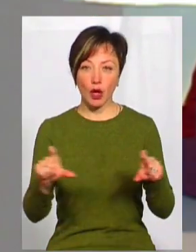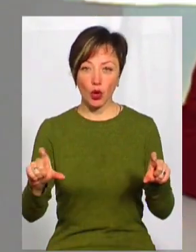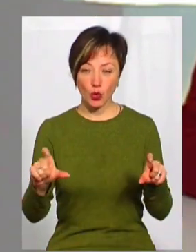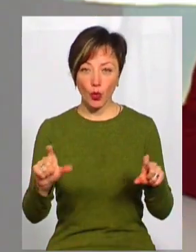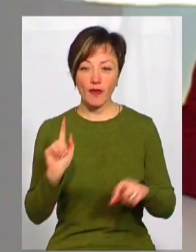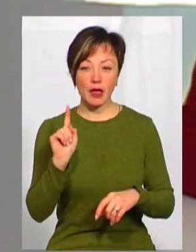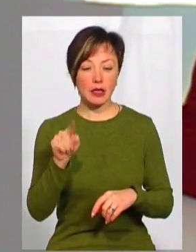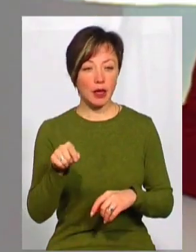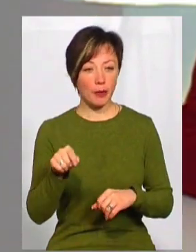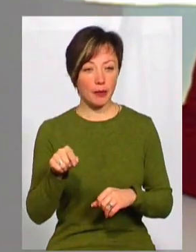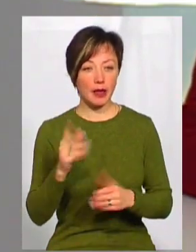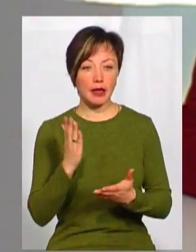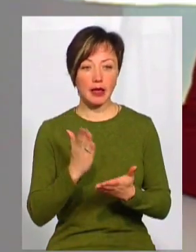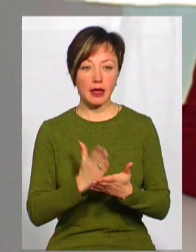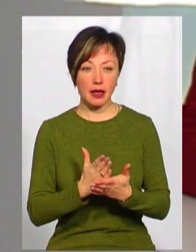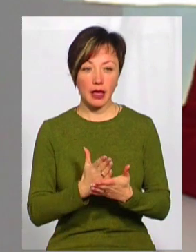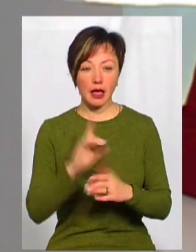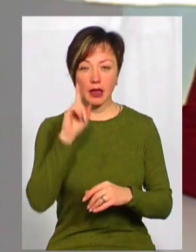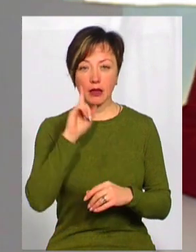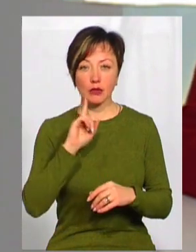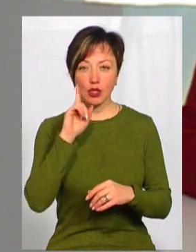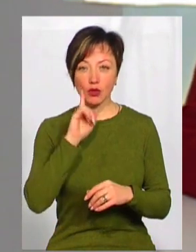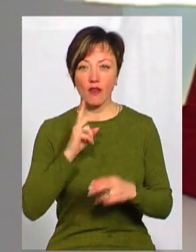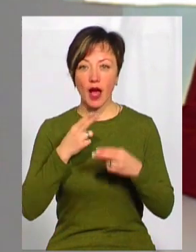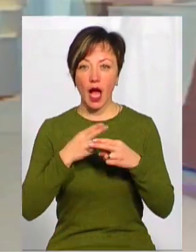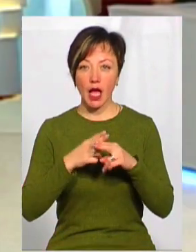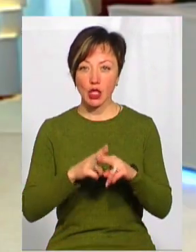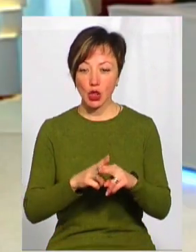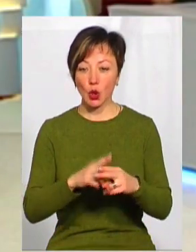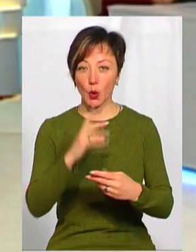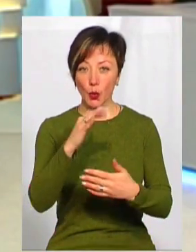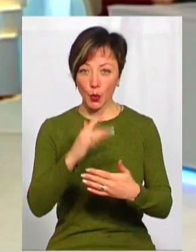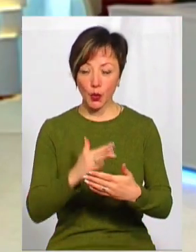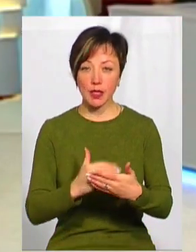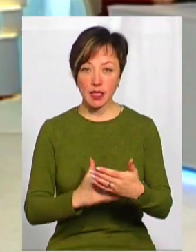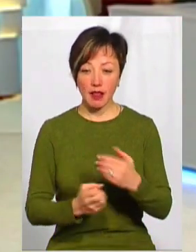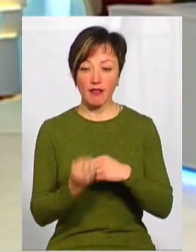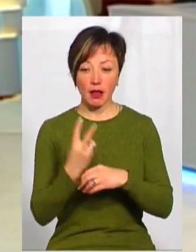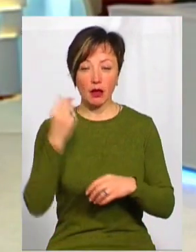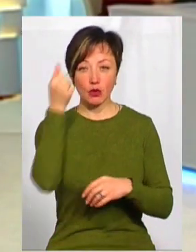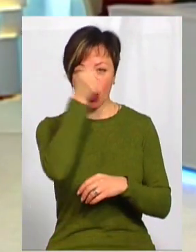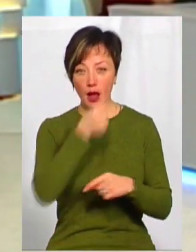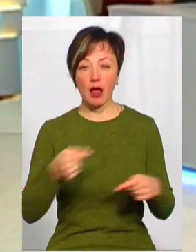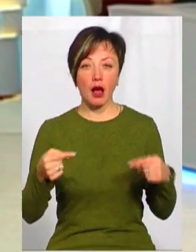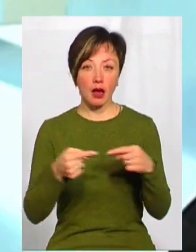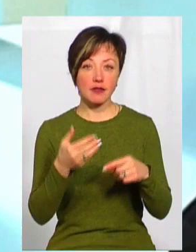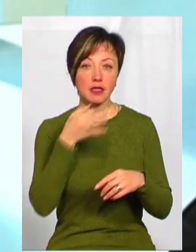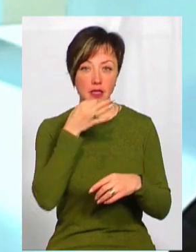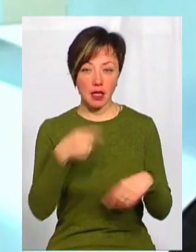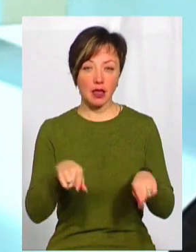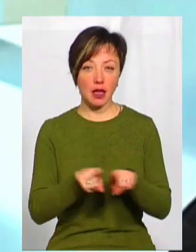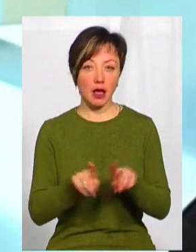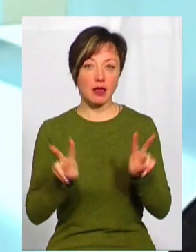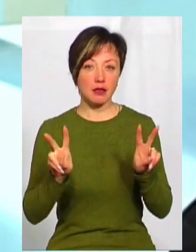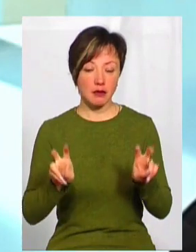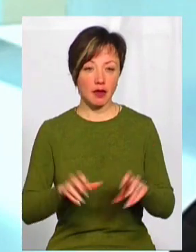Юрію, там є тимчасова, здається, інструкція, так, якраз 2012 року, якраз, пані Тетяно, як ви сказали, так вона